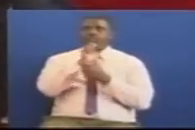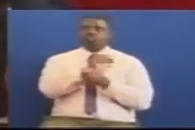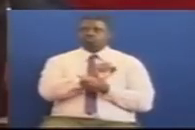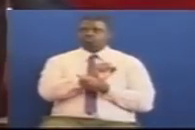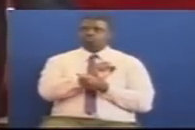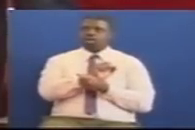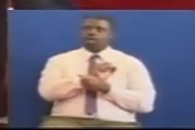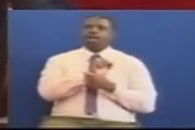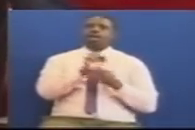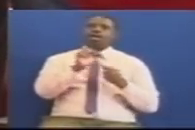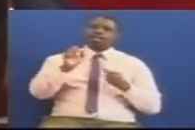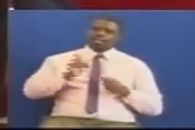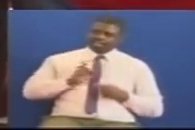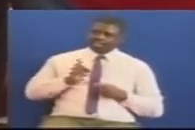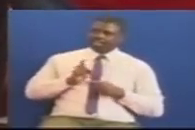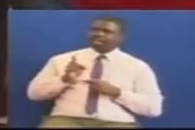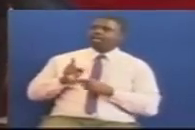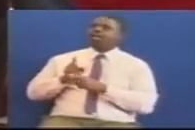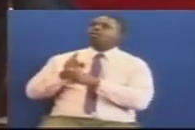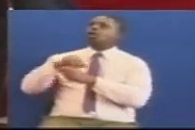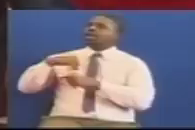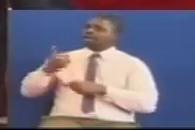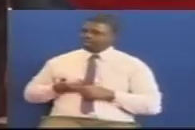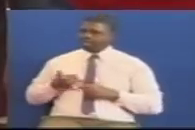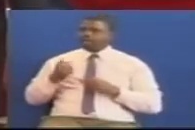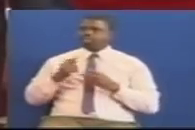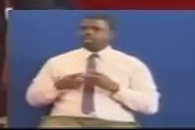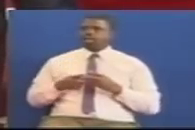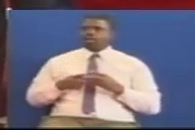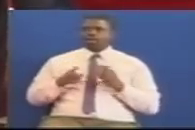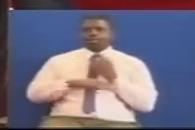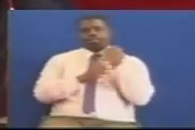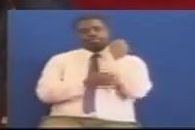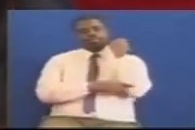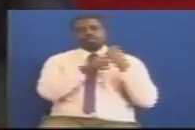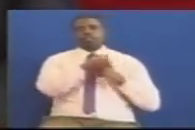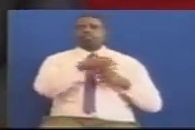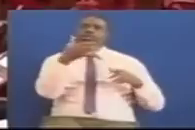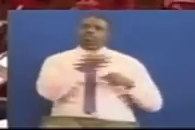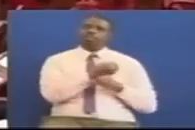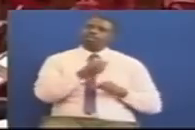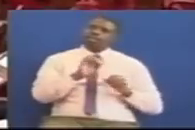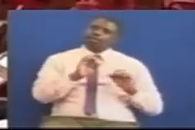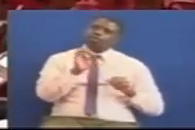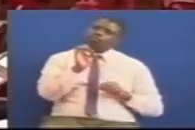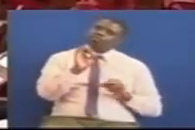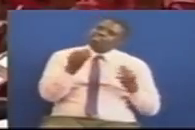ni wanawake. Mimba hizi wanazipataje Mheshimiwa Waziri?